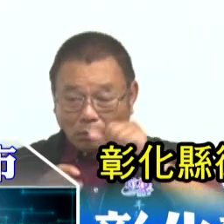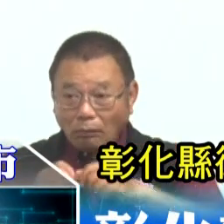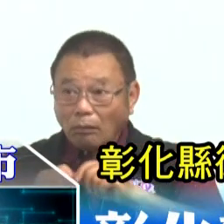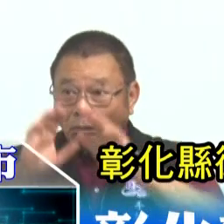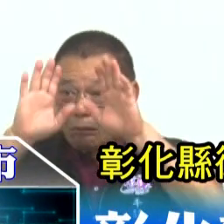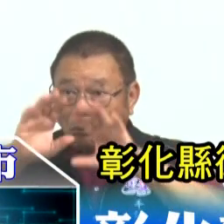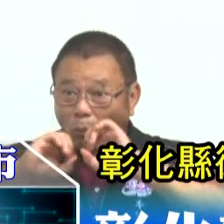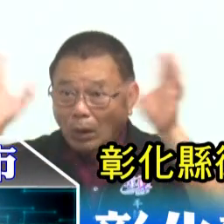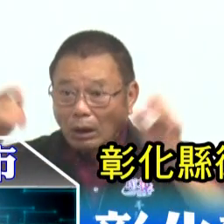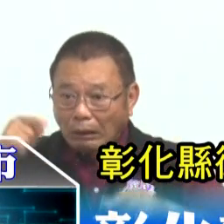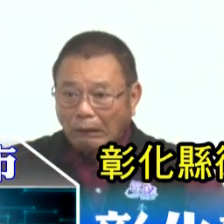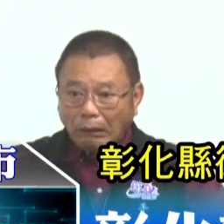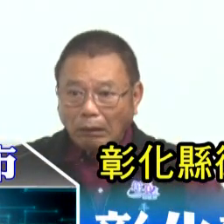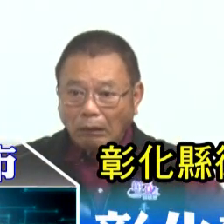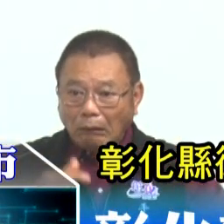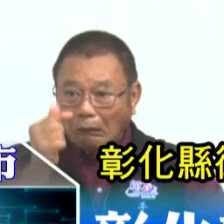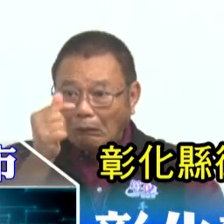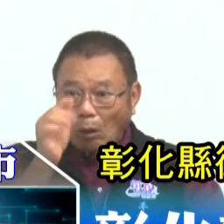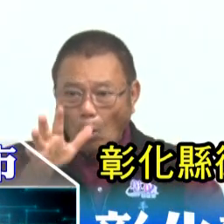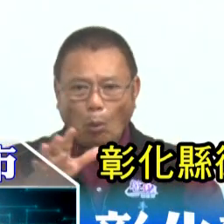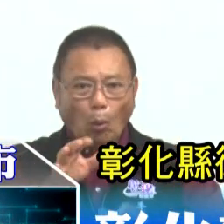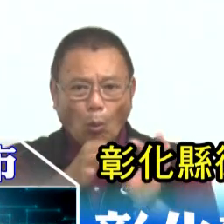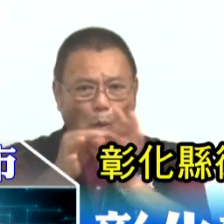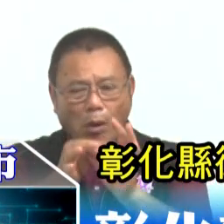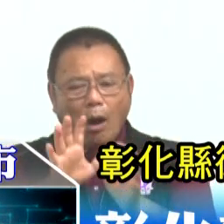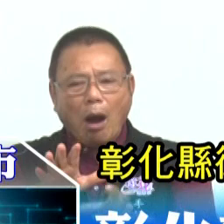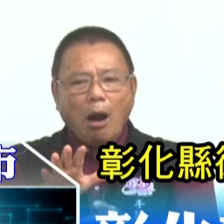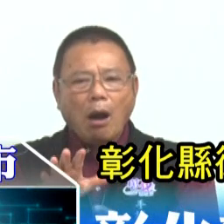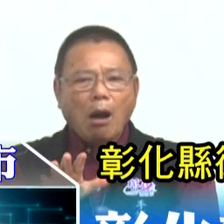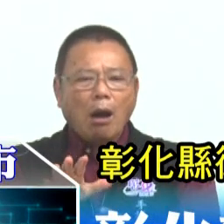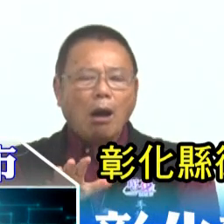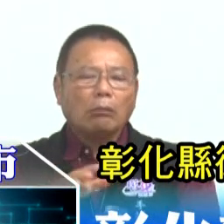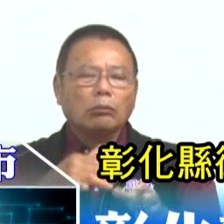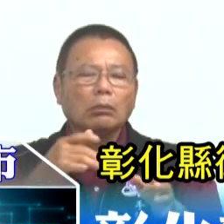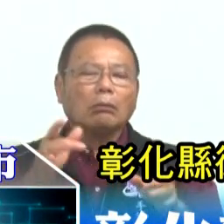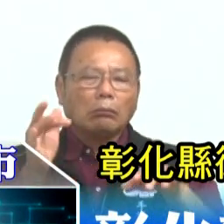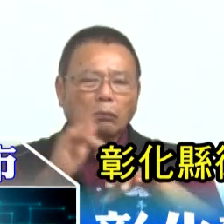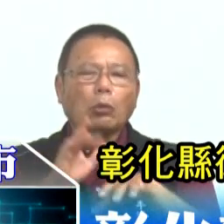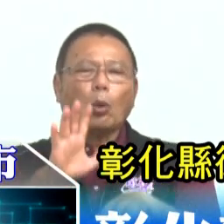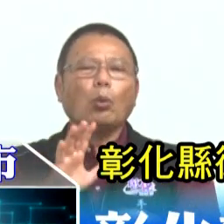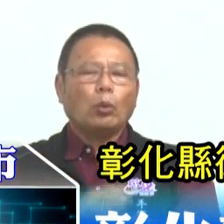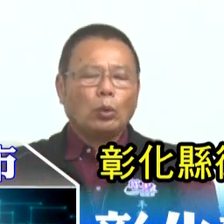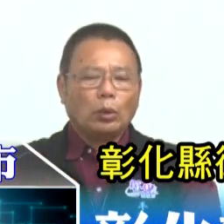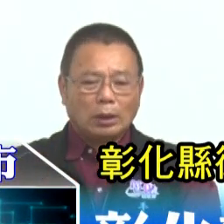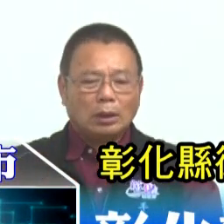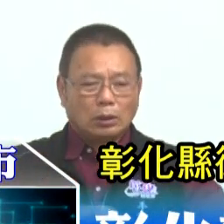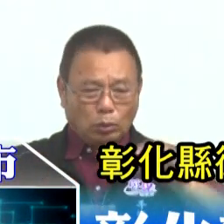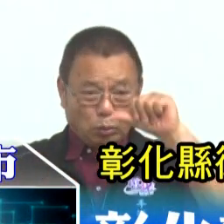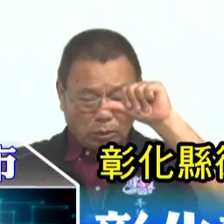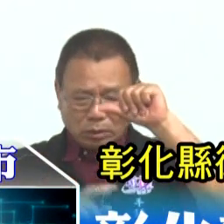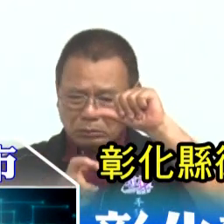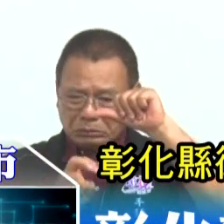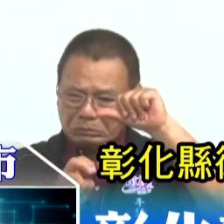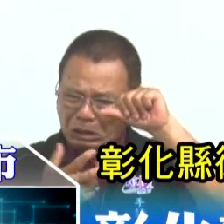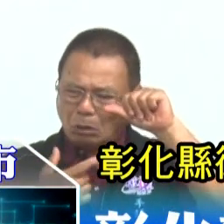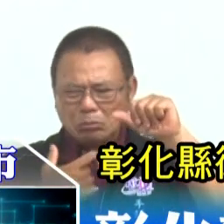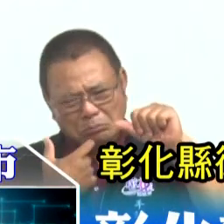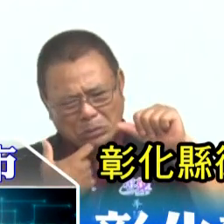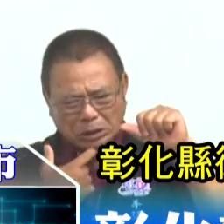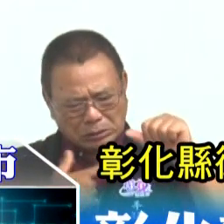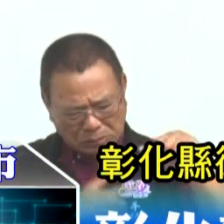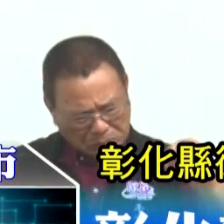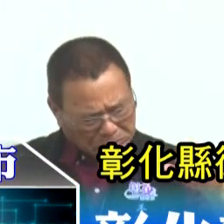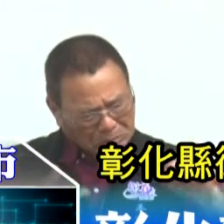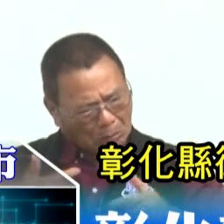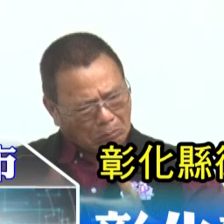布栏说啊有这个确诊者的足迹，那实际上他在5月17就已经出现症状了，可是